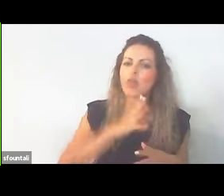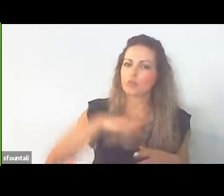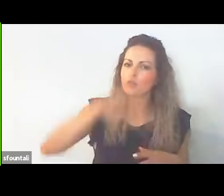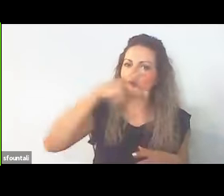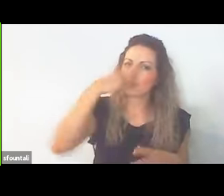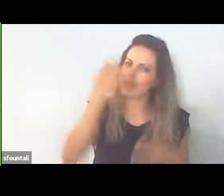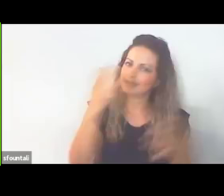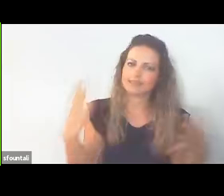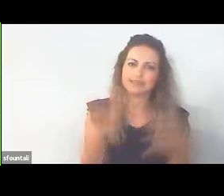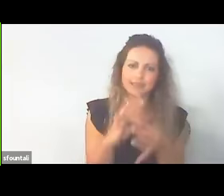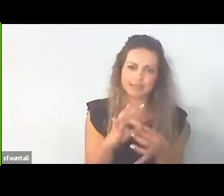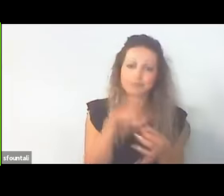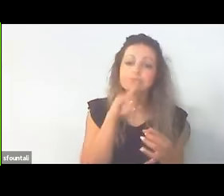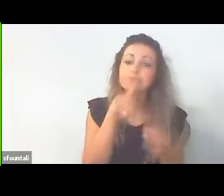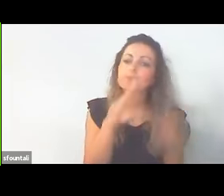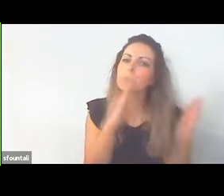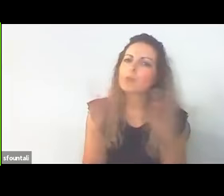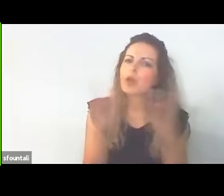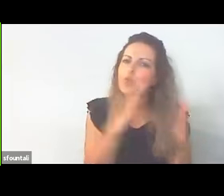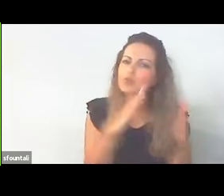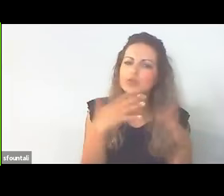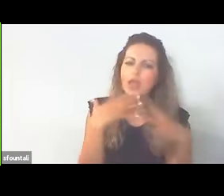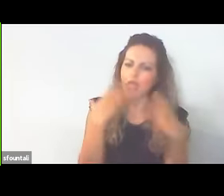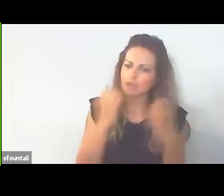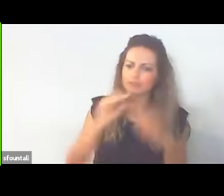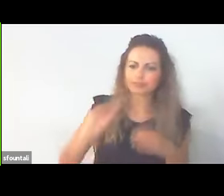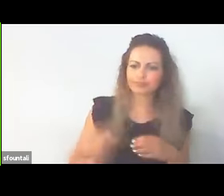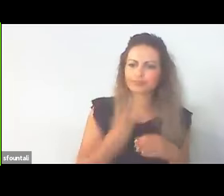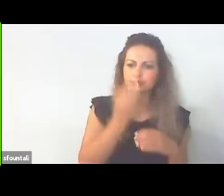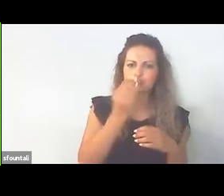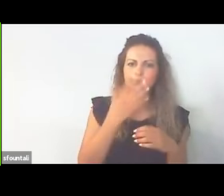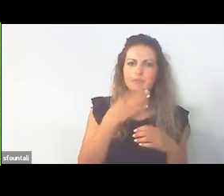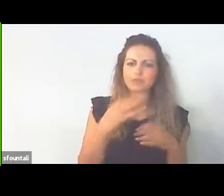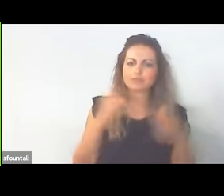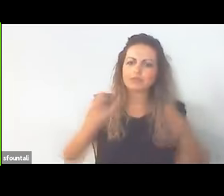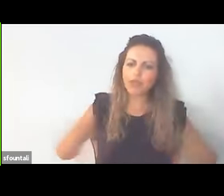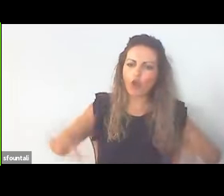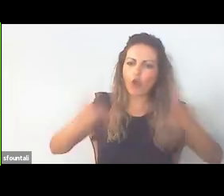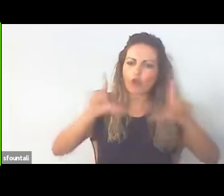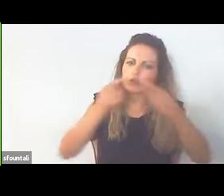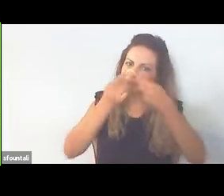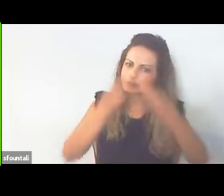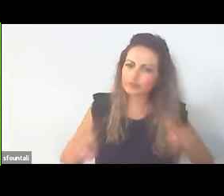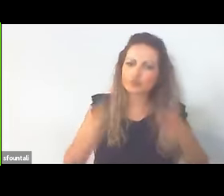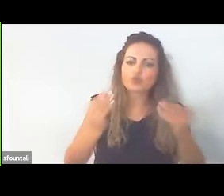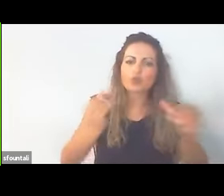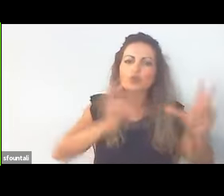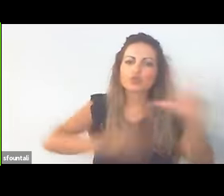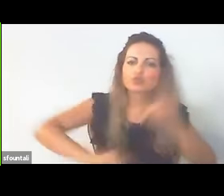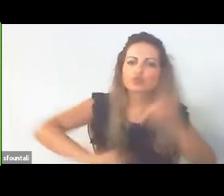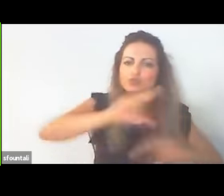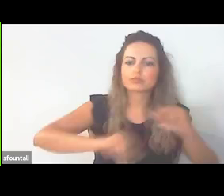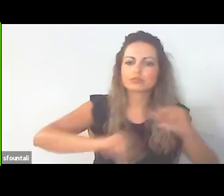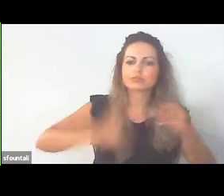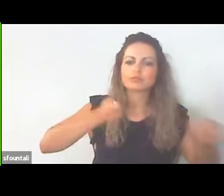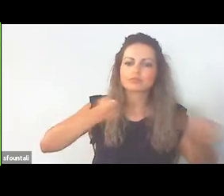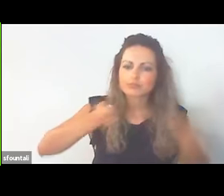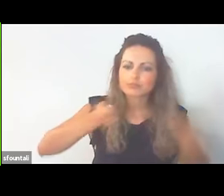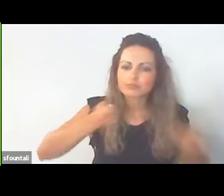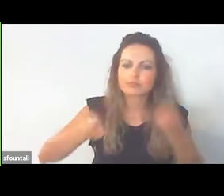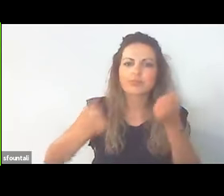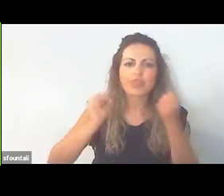φέρνει και καινούρια δεδομένα και για τον τρόπο με τον οποίο συζητάμε, διοργανώνουμε τις δράσεις μας, αλλά